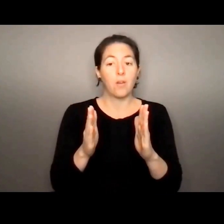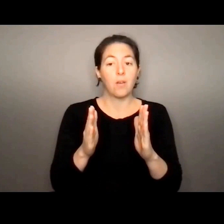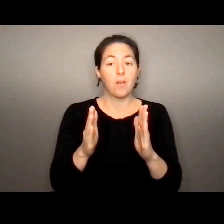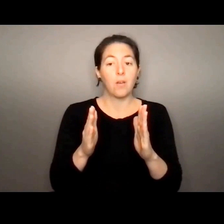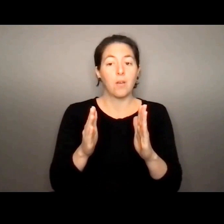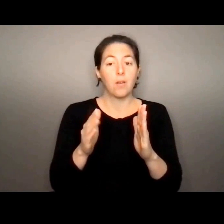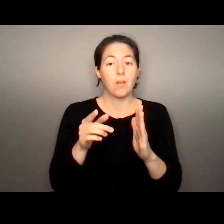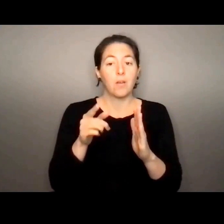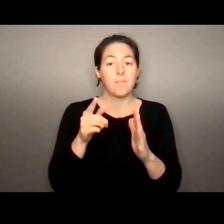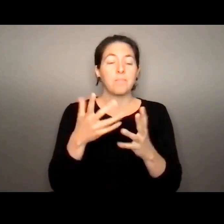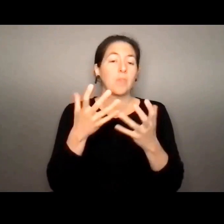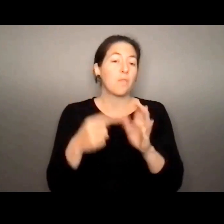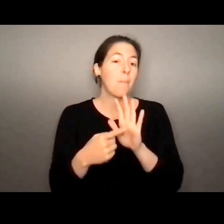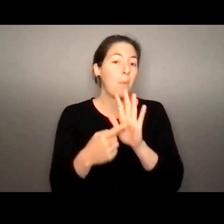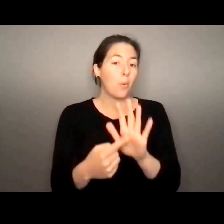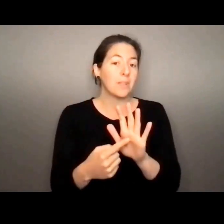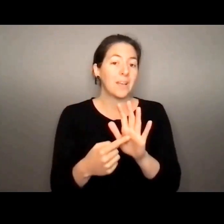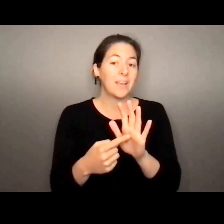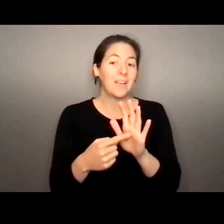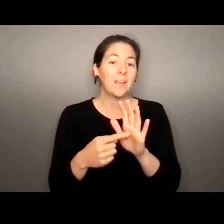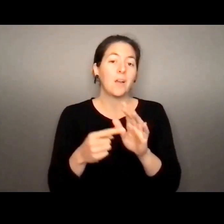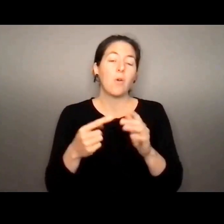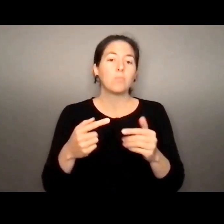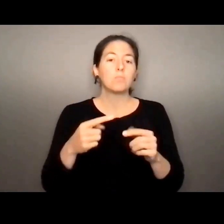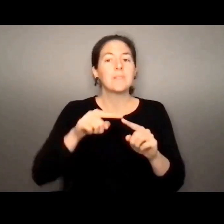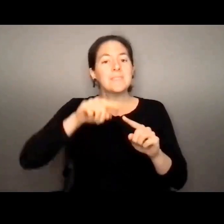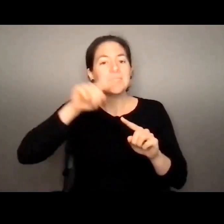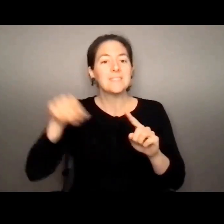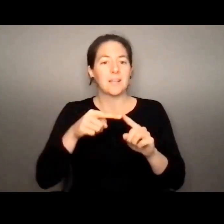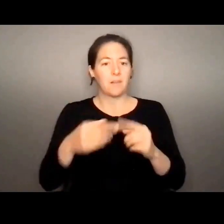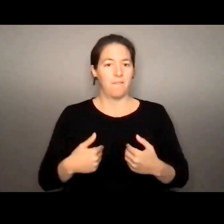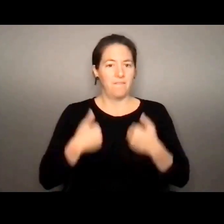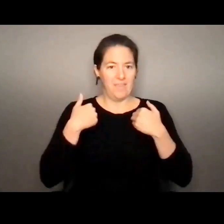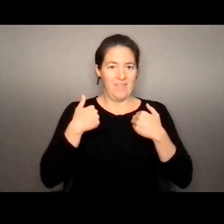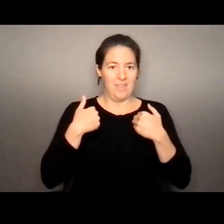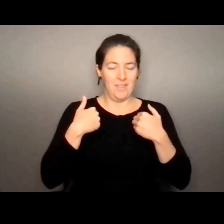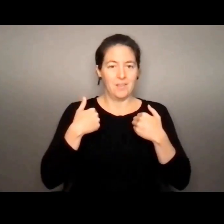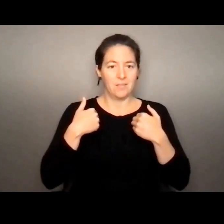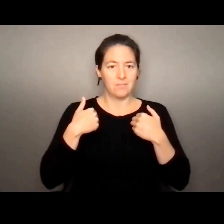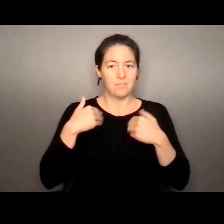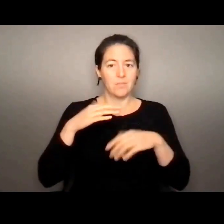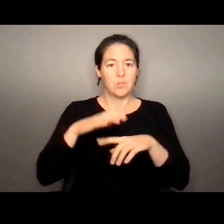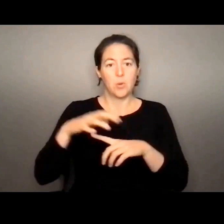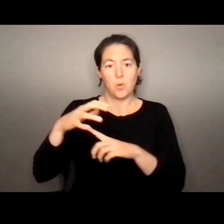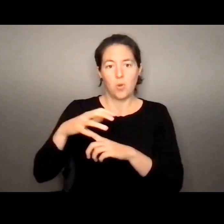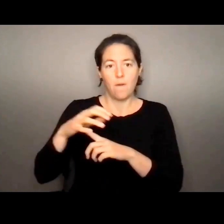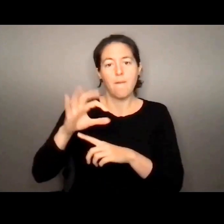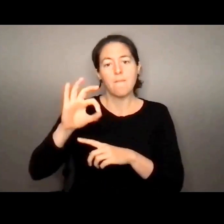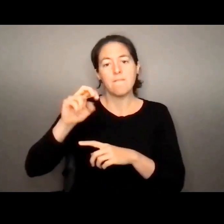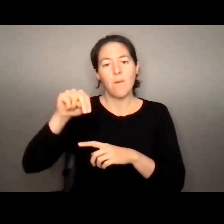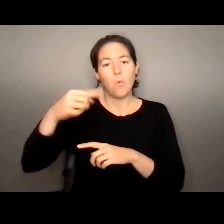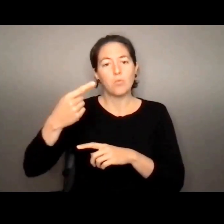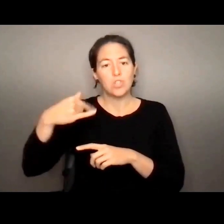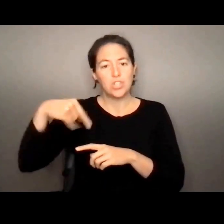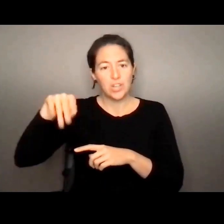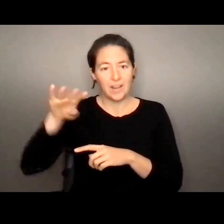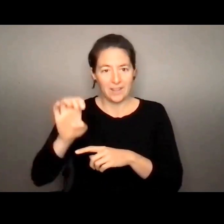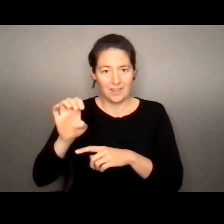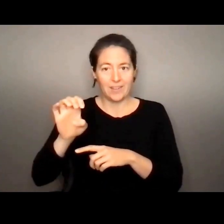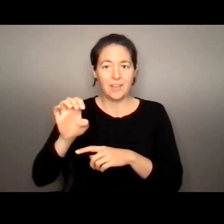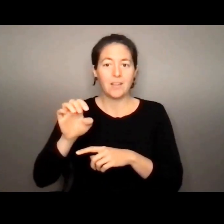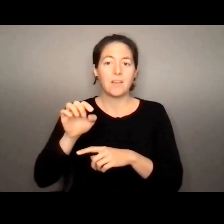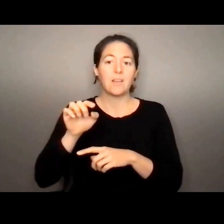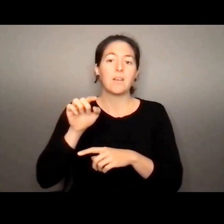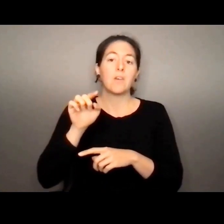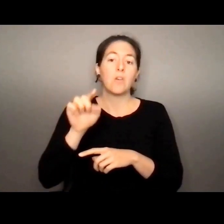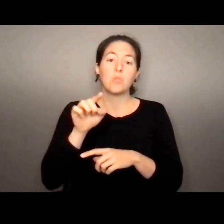Parce que ce que je veux vous montrer, c'est un peu le cycle de vie du règne fongique. Mais j'ai une version ici où on peut incarner l'ensemble de ce règne-là. Je